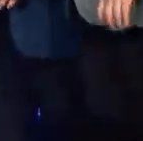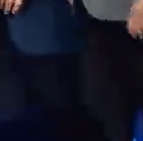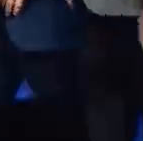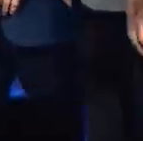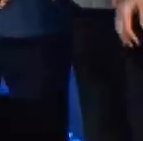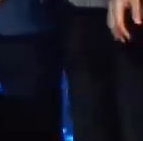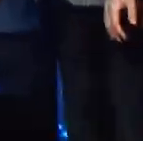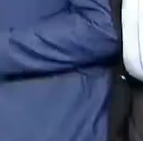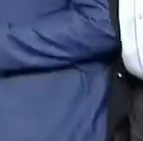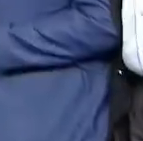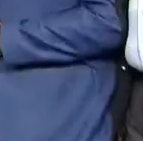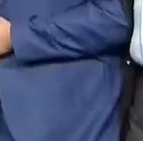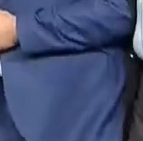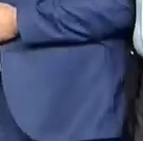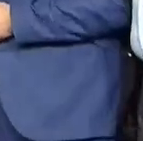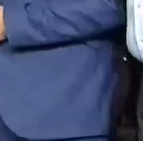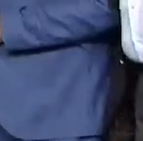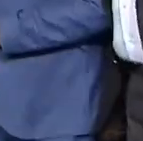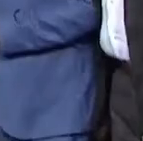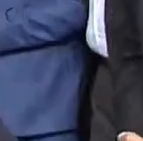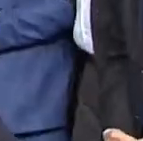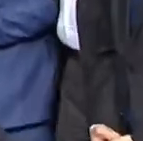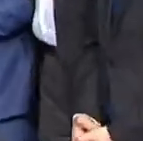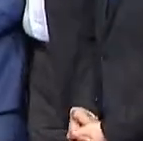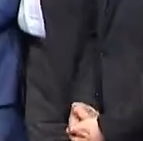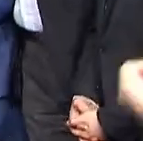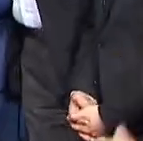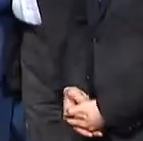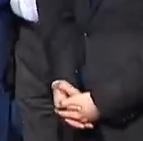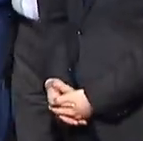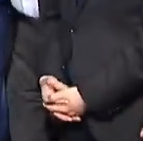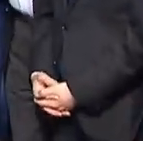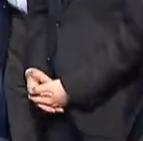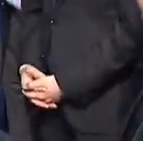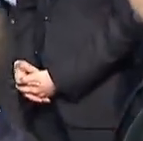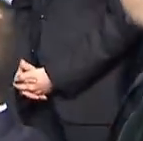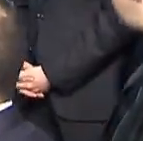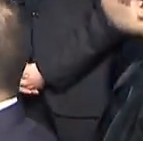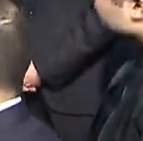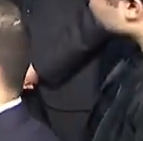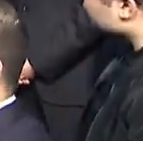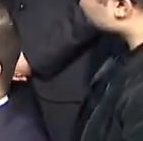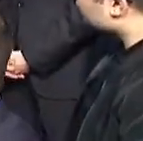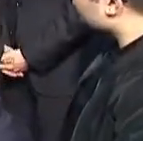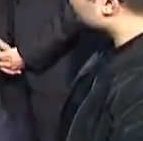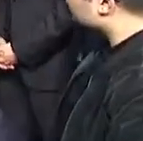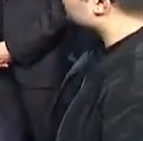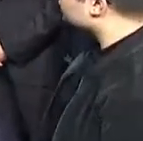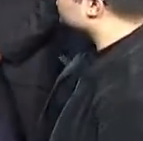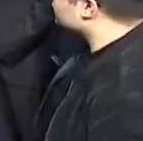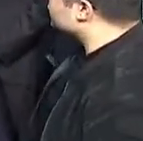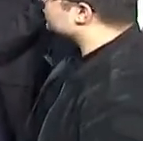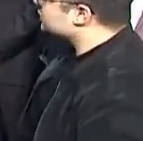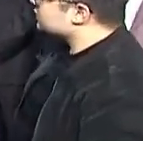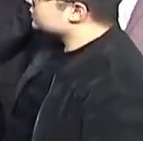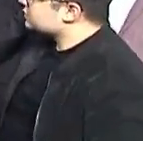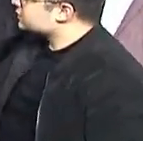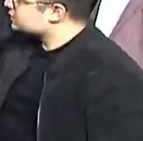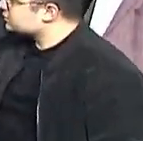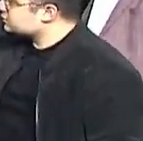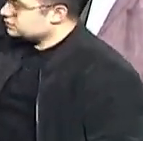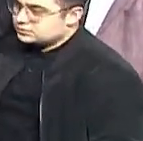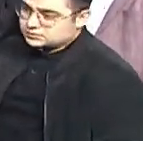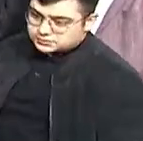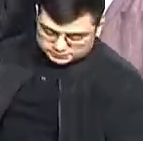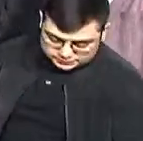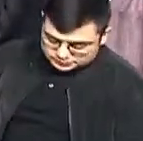Sürdürülebilir ve çevreci bir ulaşım sistemi, trafiksiz, stressiz, çilesiz